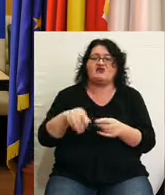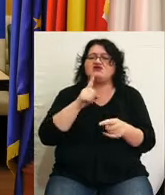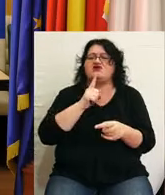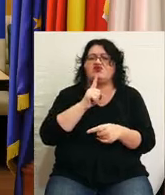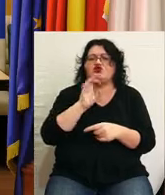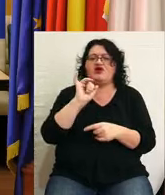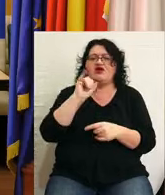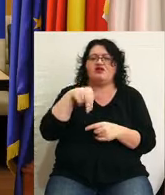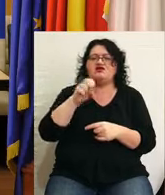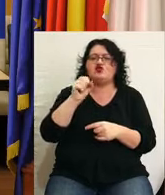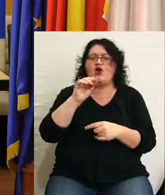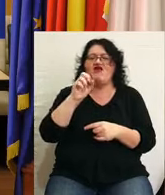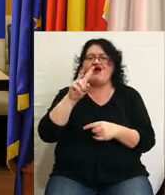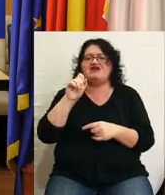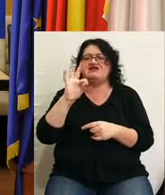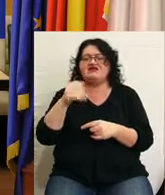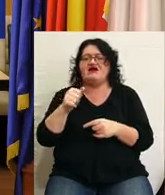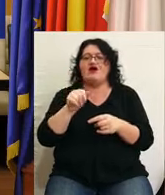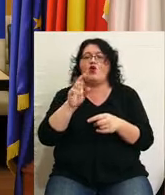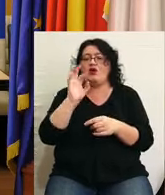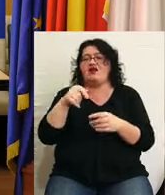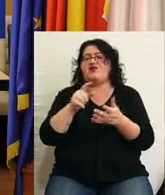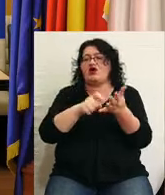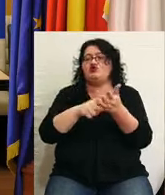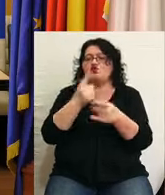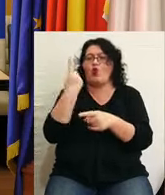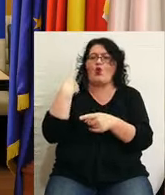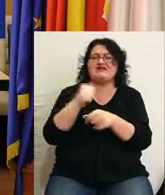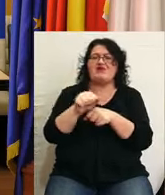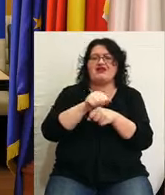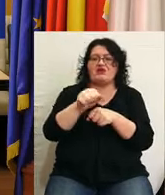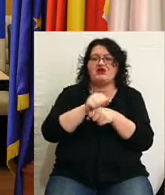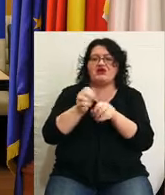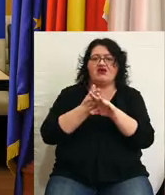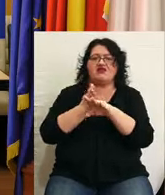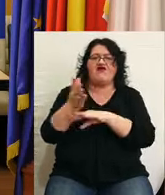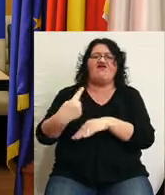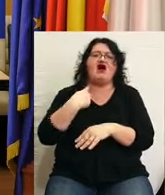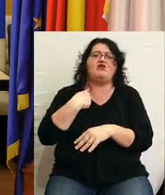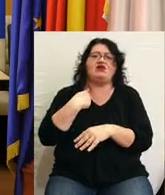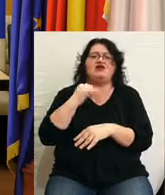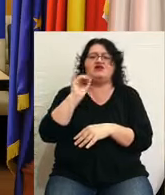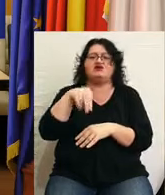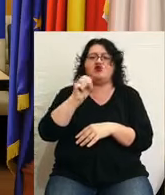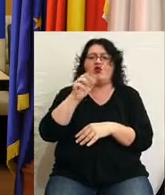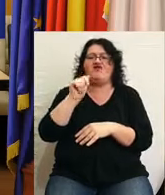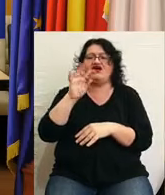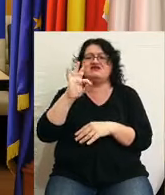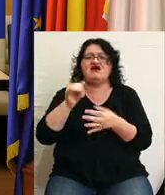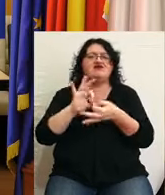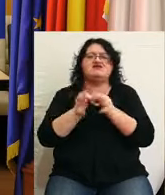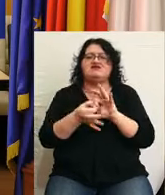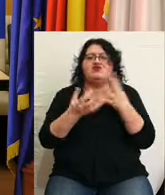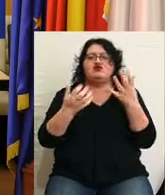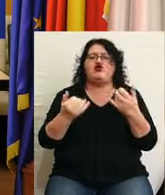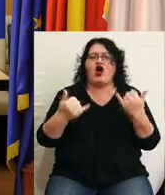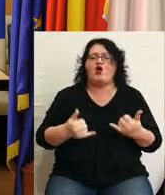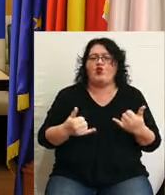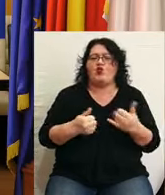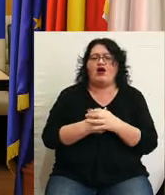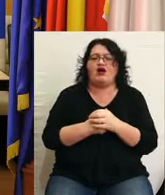După cum știți, Colterm a cerut săptămâna trecută această intrare în insolvență. Insolvența înseamnă că acum